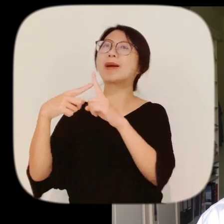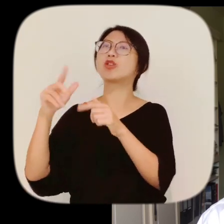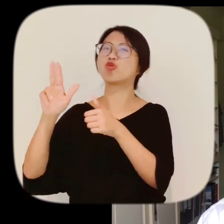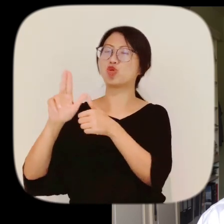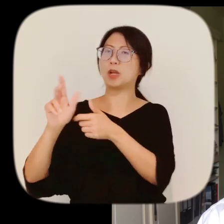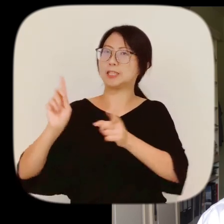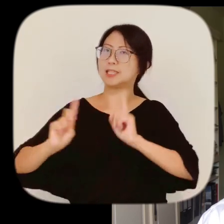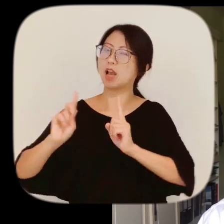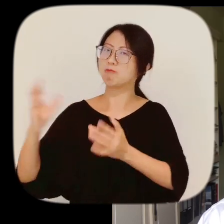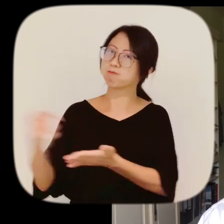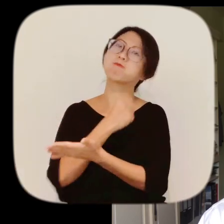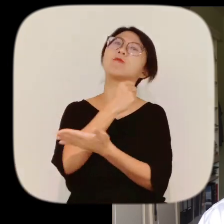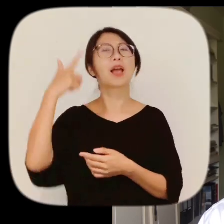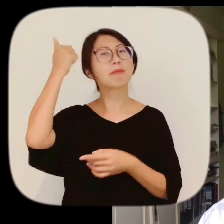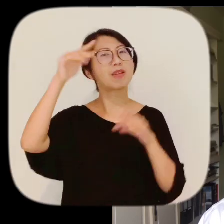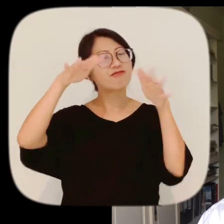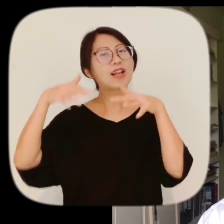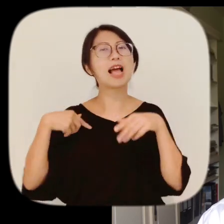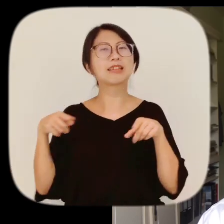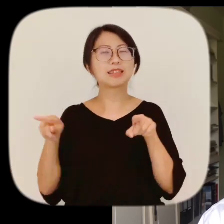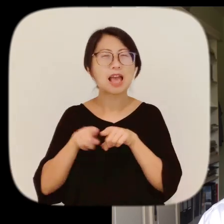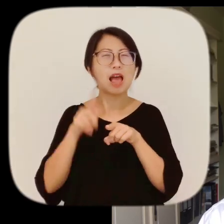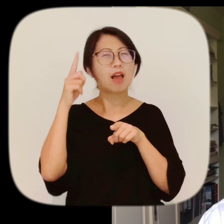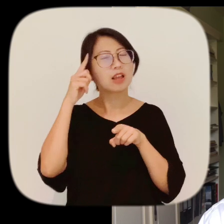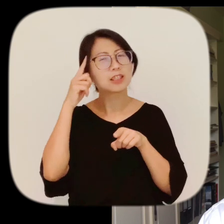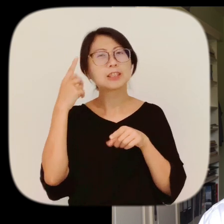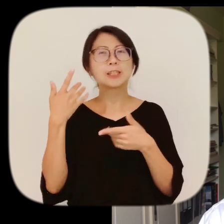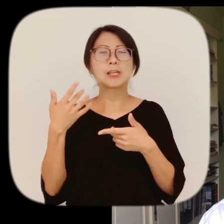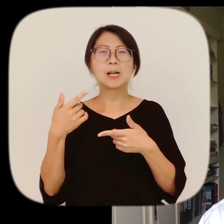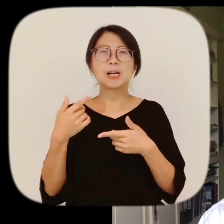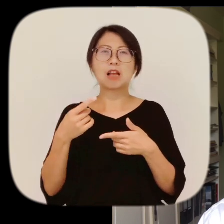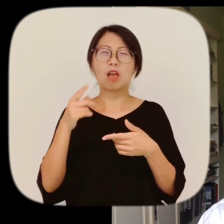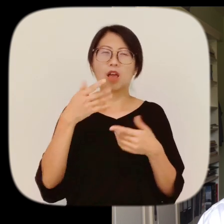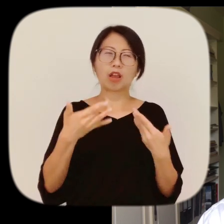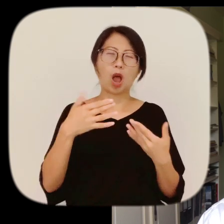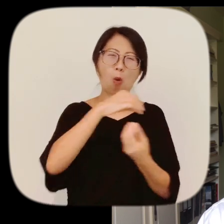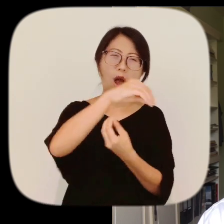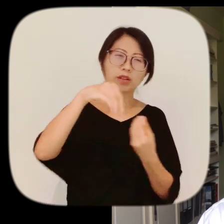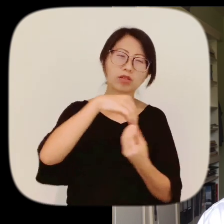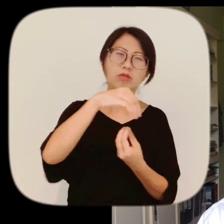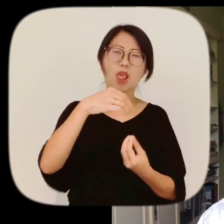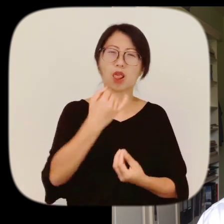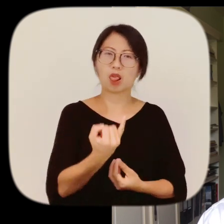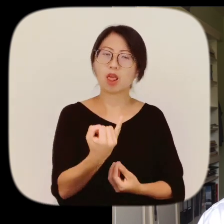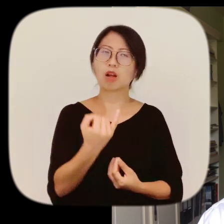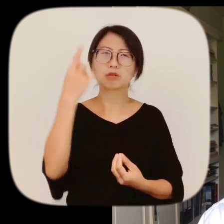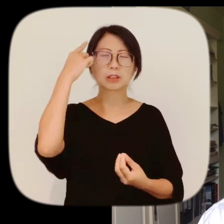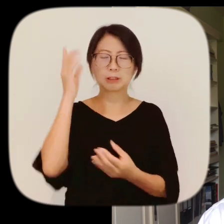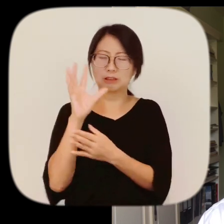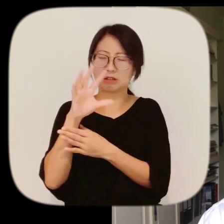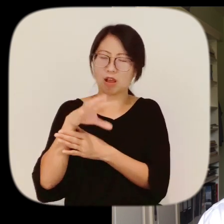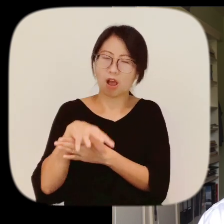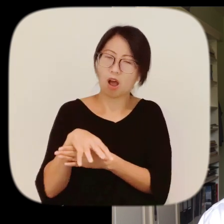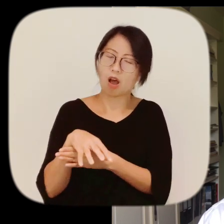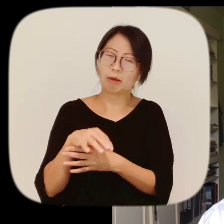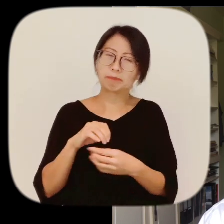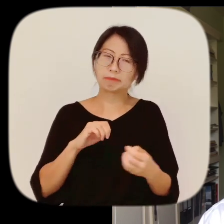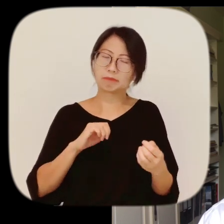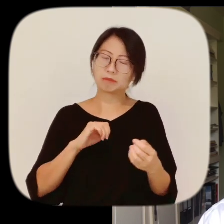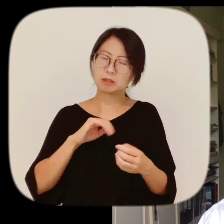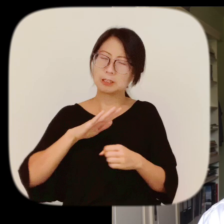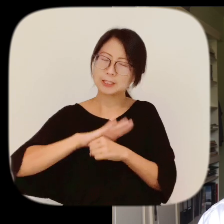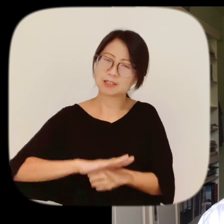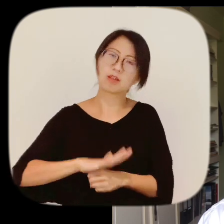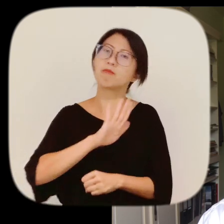而得出来的那希望大家能够在一个现在这么坏的环境里面都不要